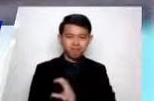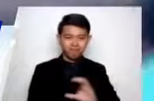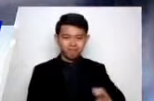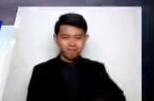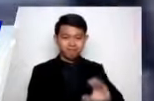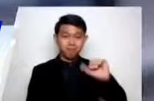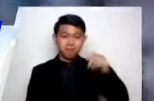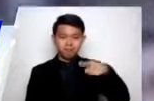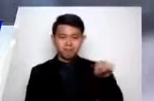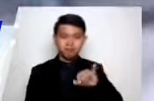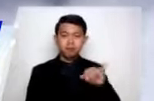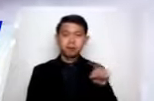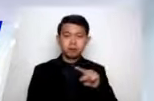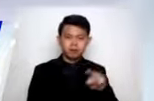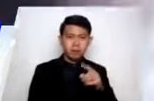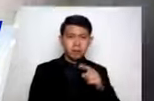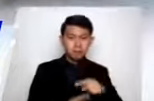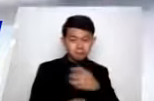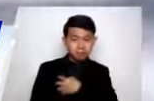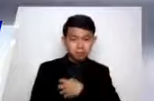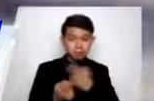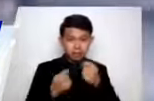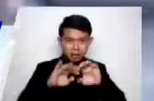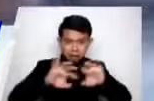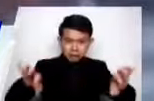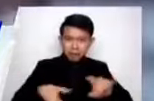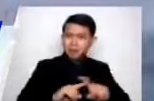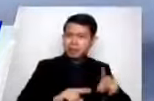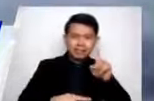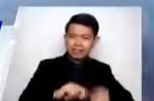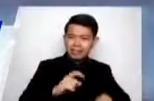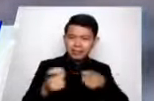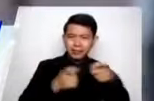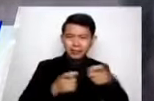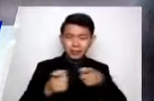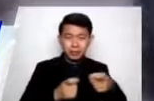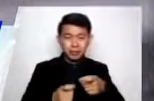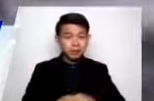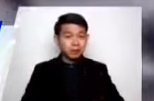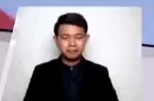sangkot sa komosyon. Napagalamang magkakaanak ang mga dawit sa gulo.